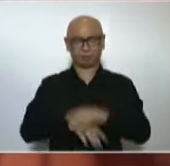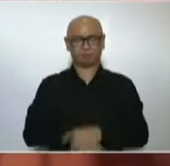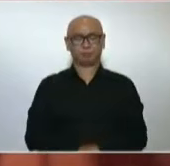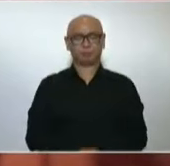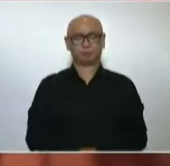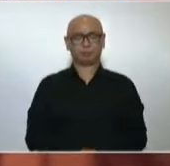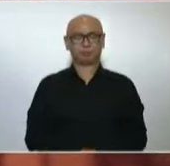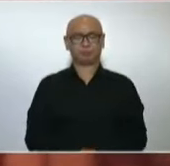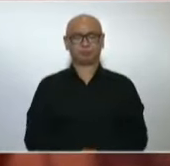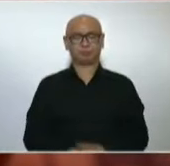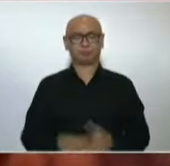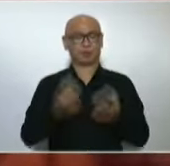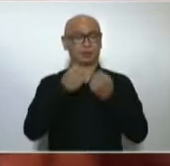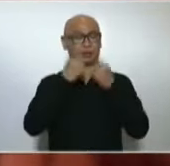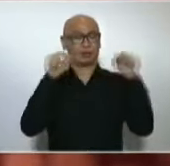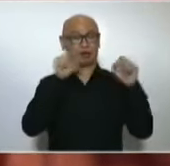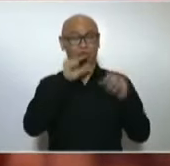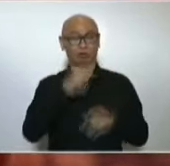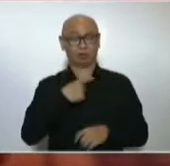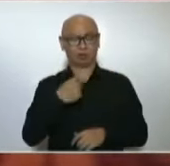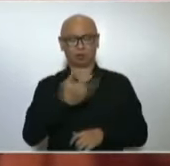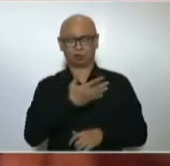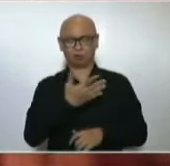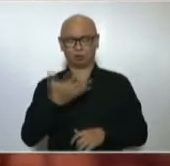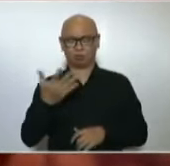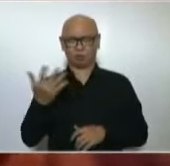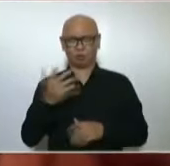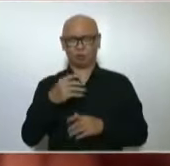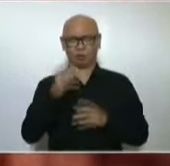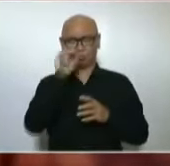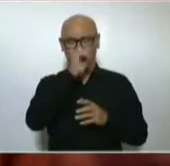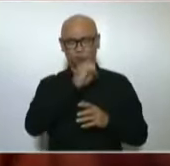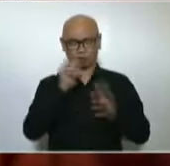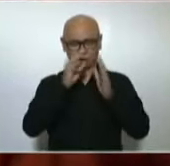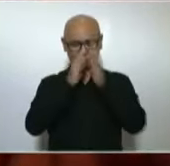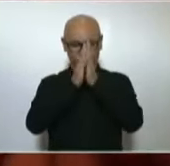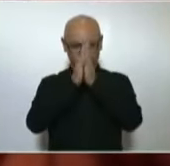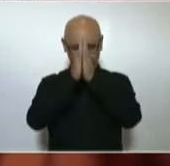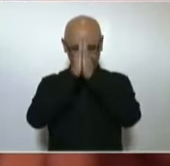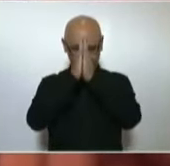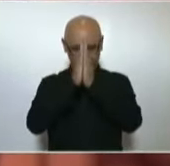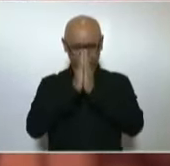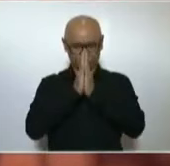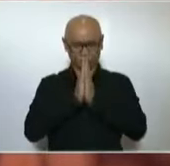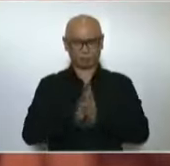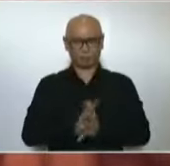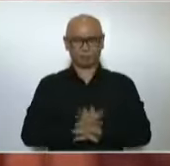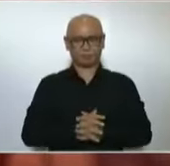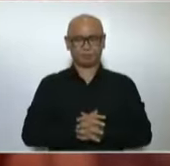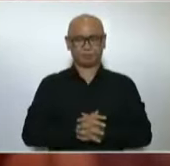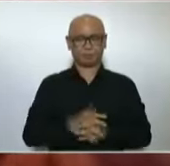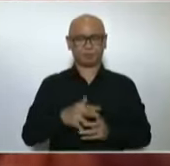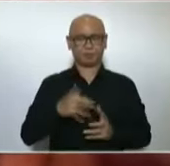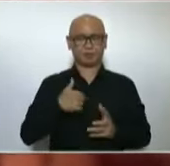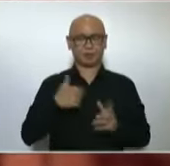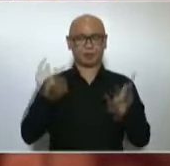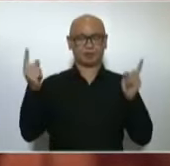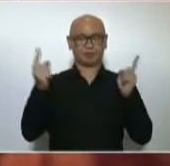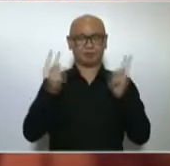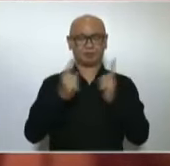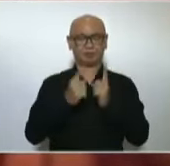salam sejahtera bagi kita semua om sastu namo budhaya salam bajikan Ketika saya ketemu